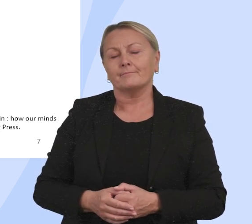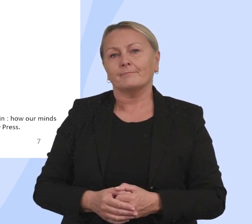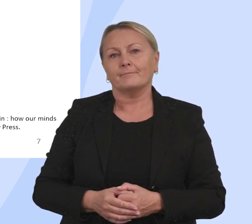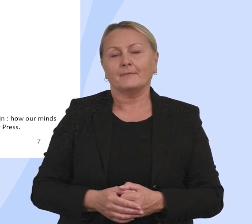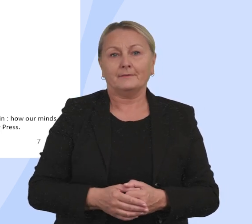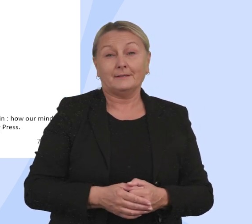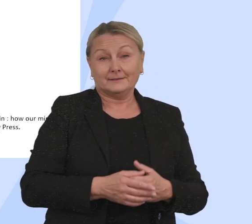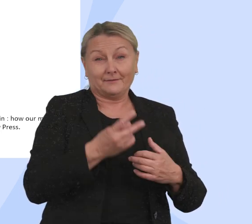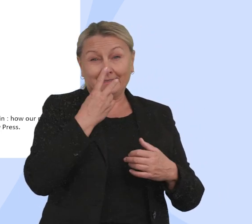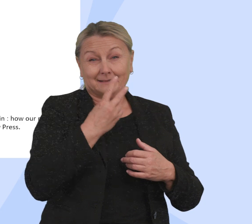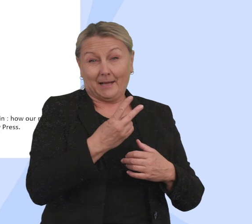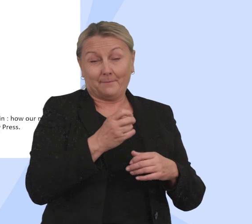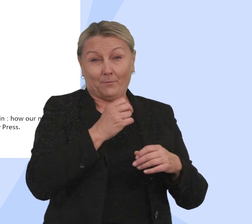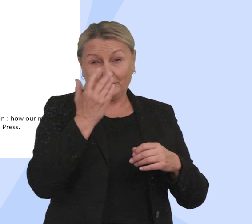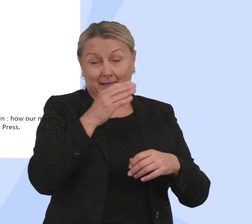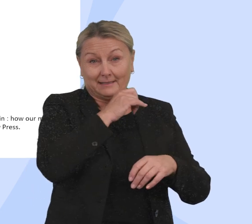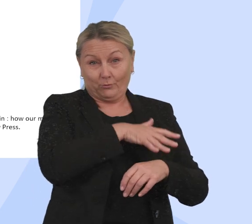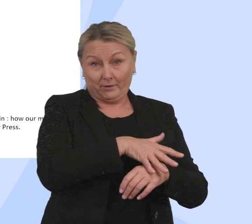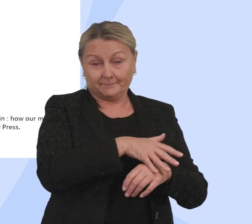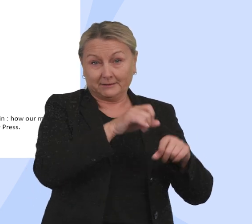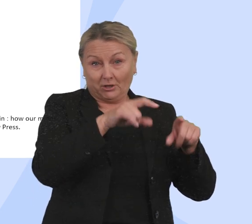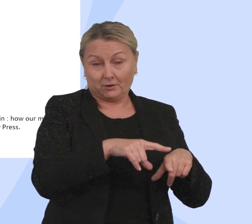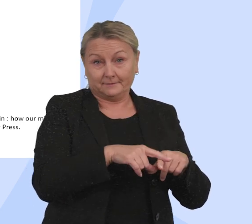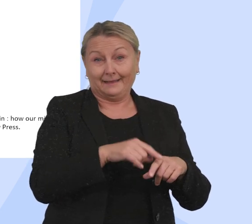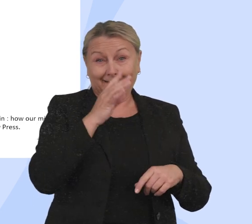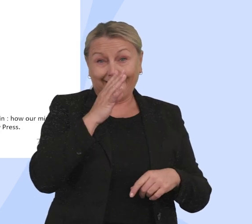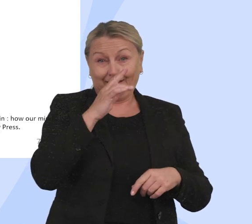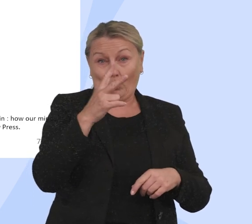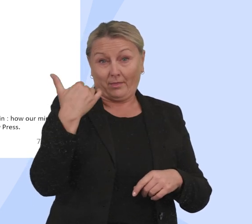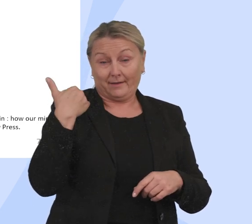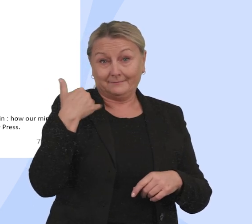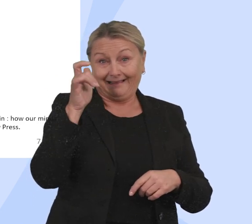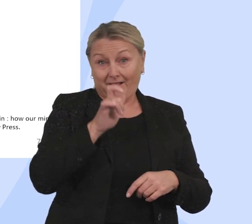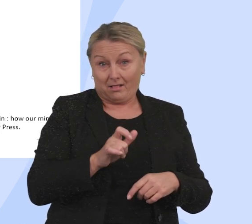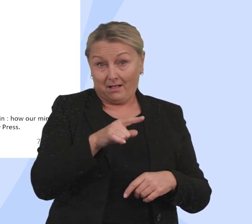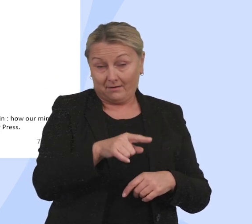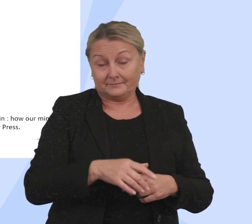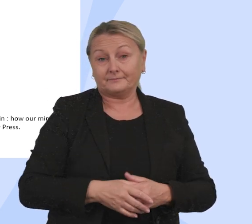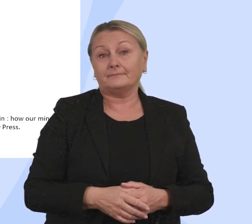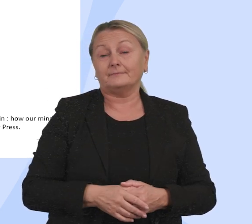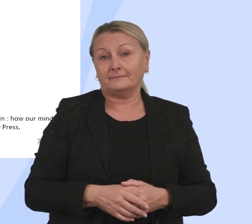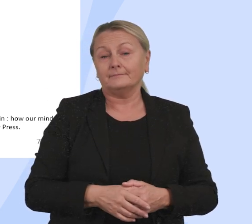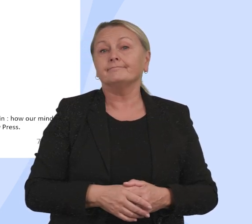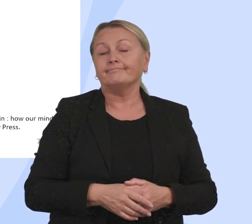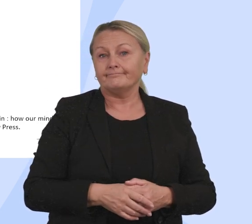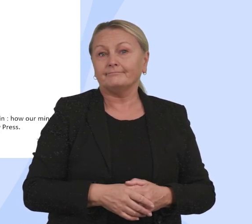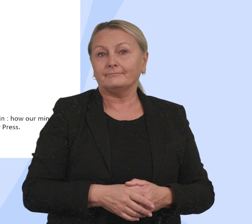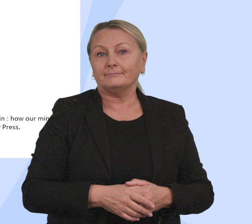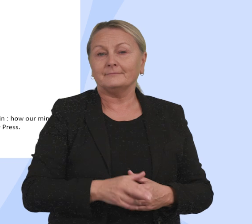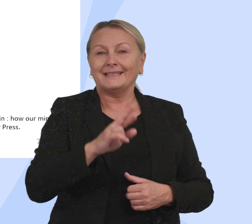I 98 i Italien, der forsker Risolati og